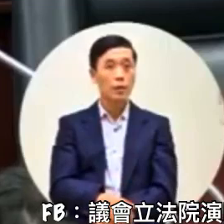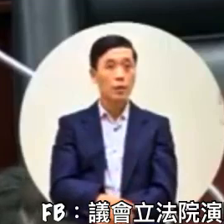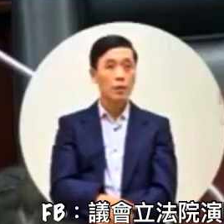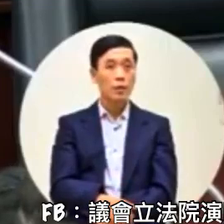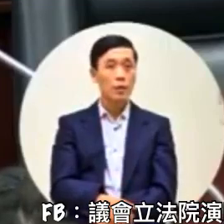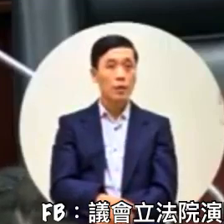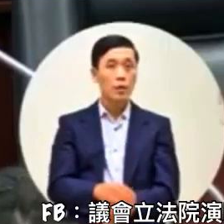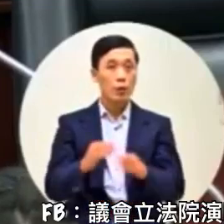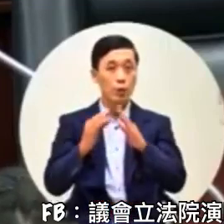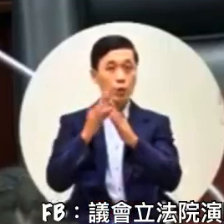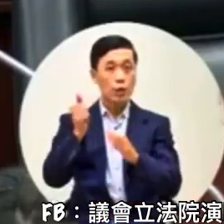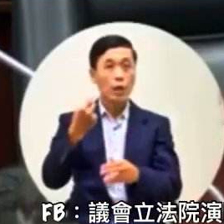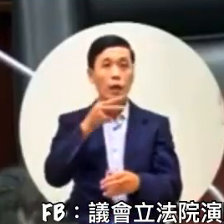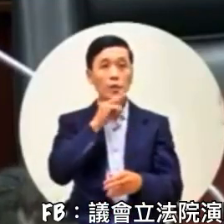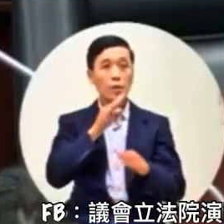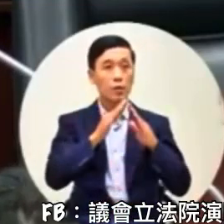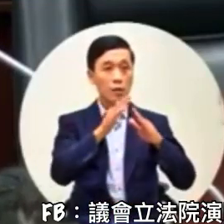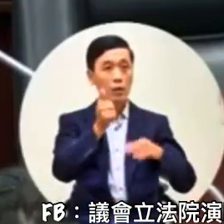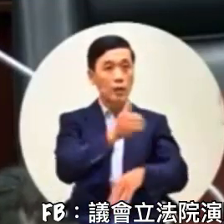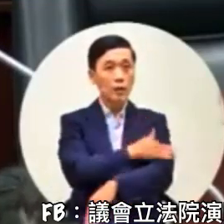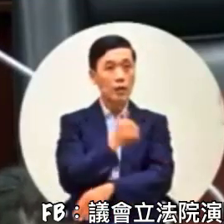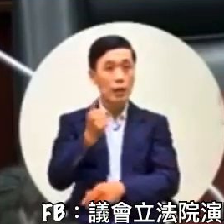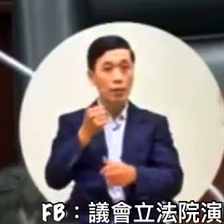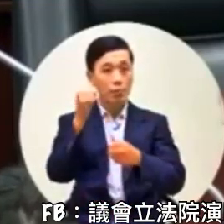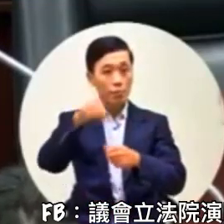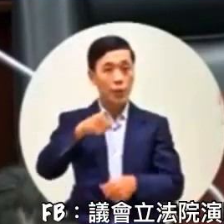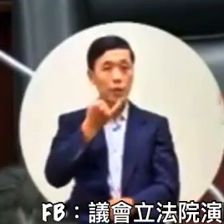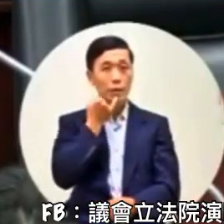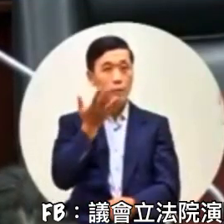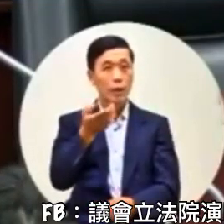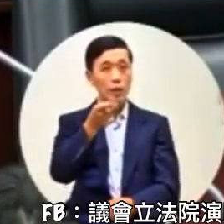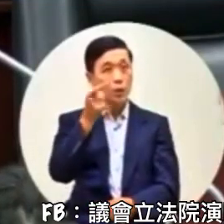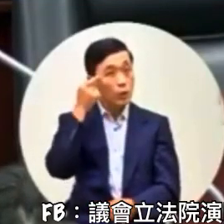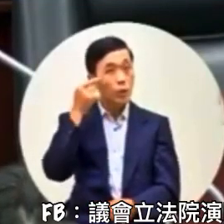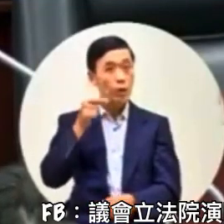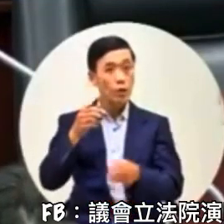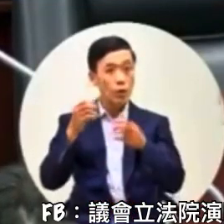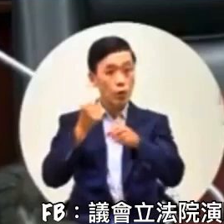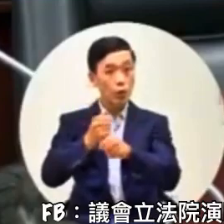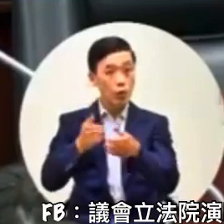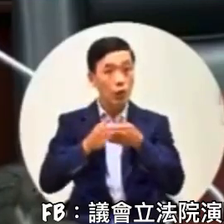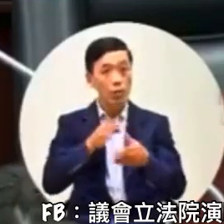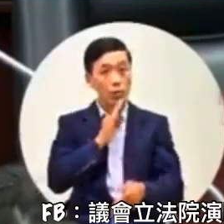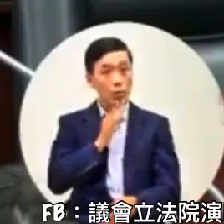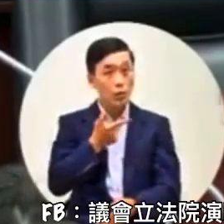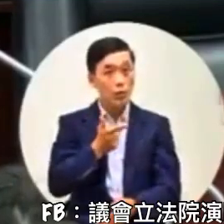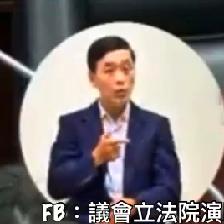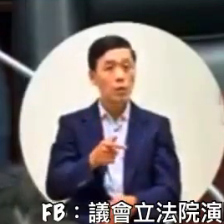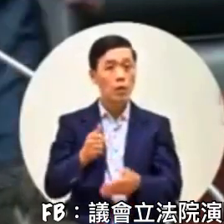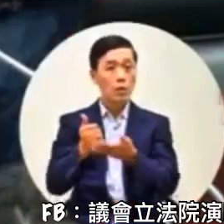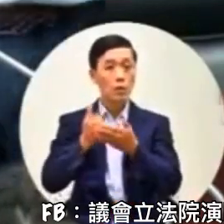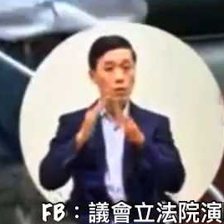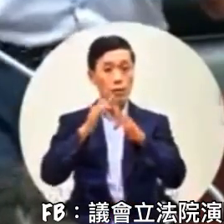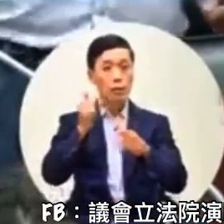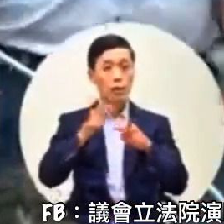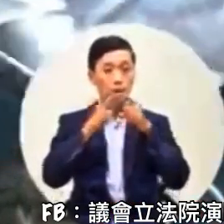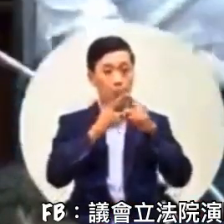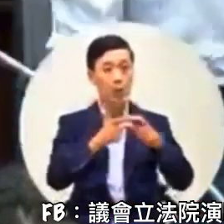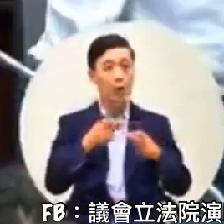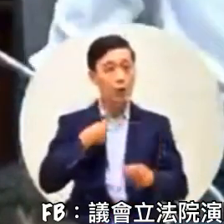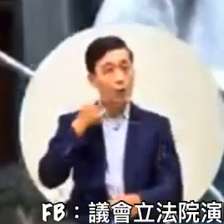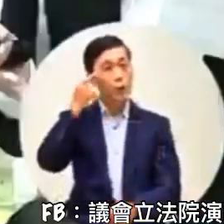局长或陈市长，陈市长可以答应一下吗？这个你觉得应该要做吧？ 市长，请答复。 我